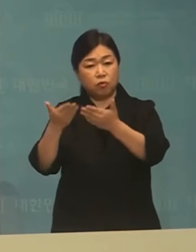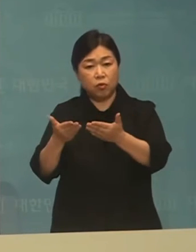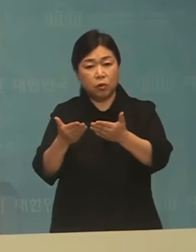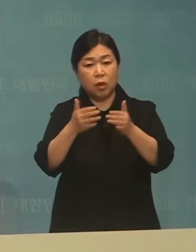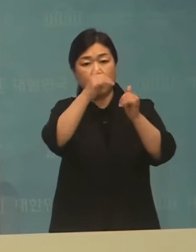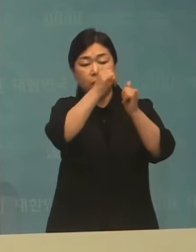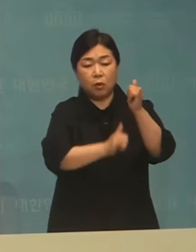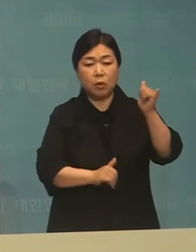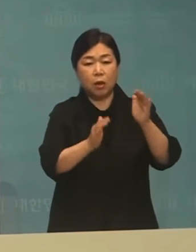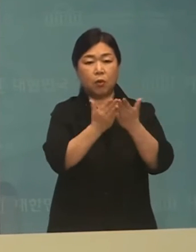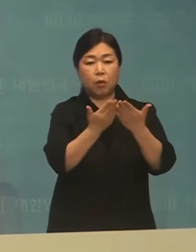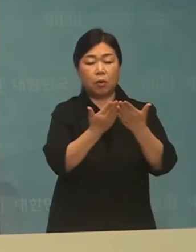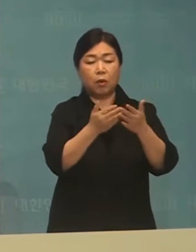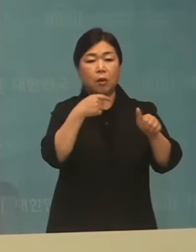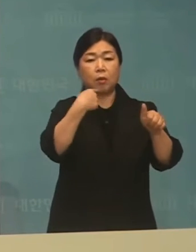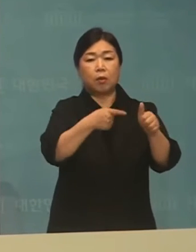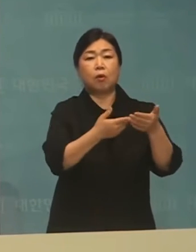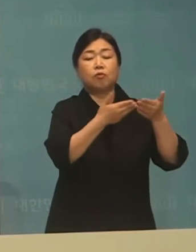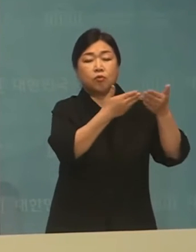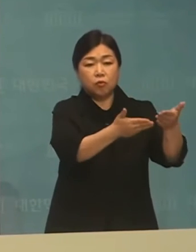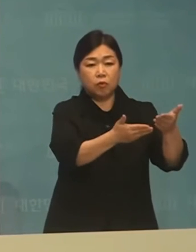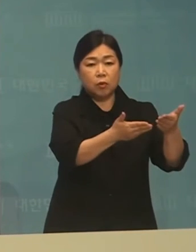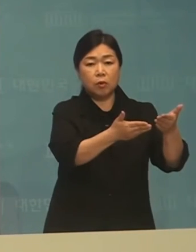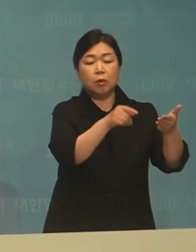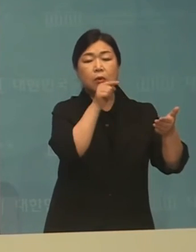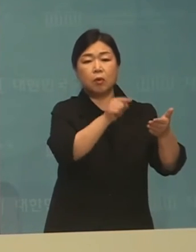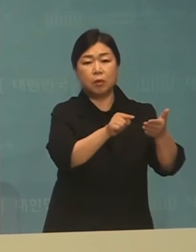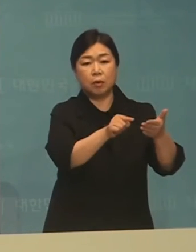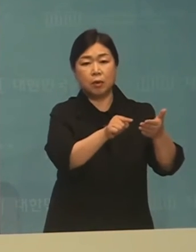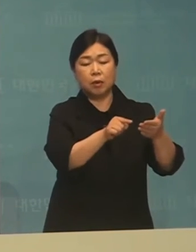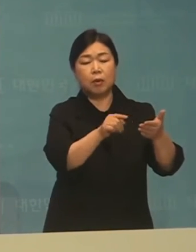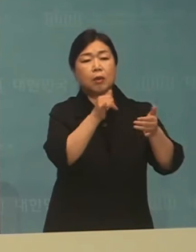잘하는 세대에게 가르치한다는 그런 정치인에게